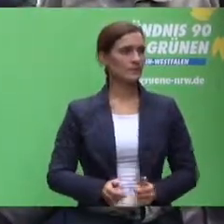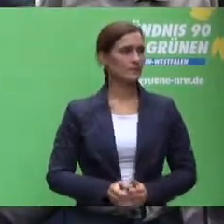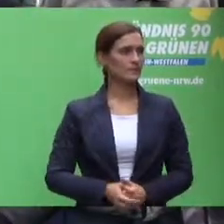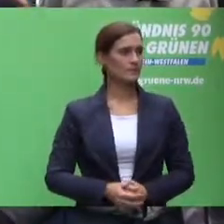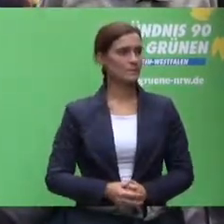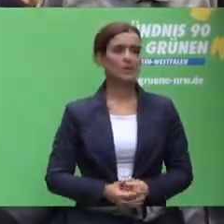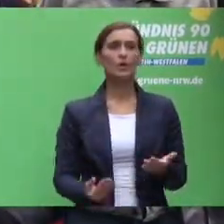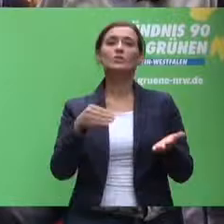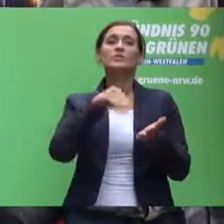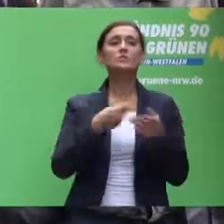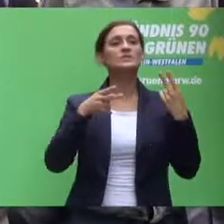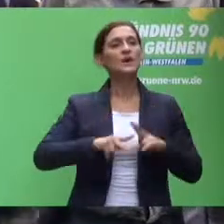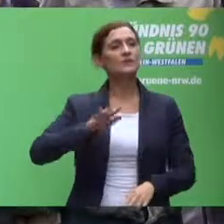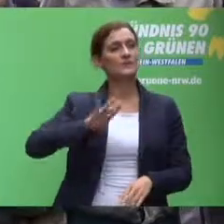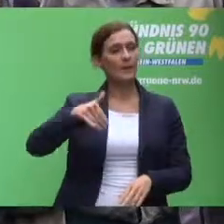Und meine Damen und Herren,